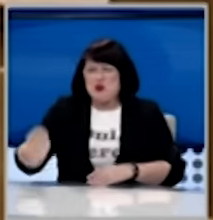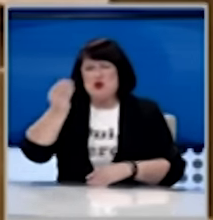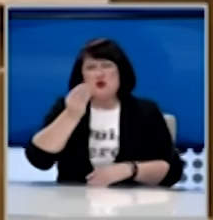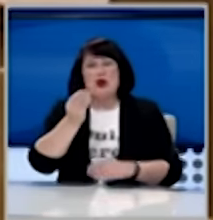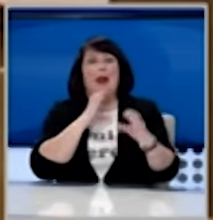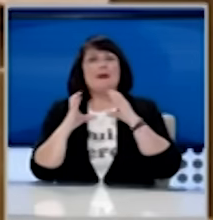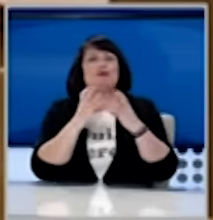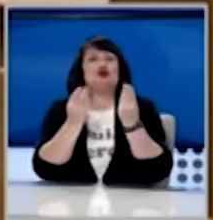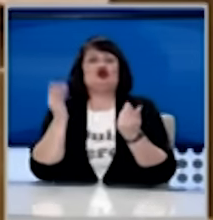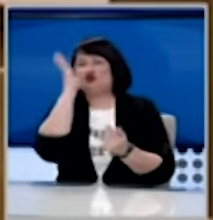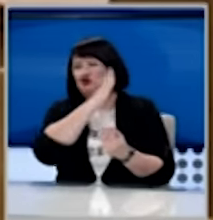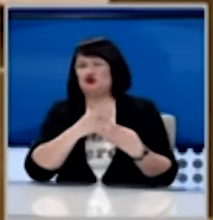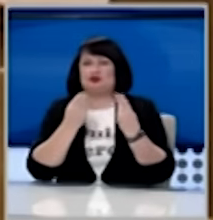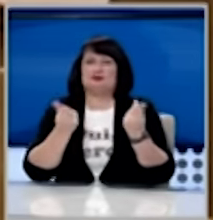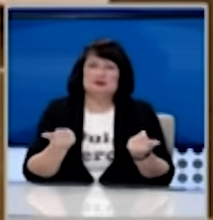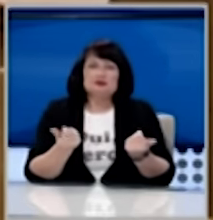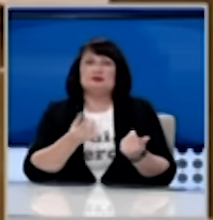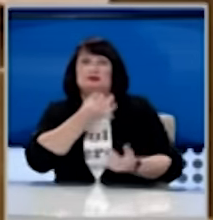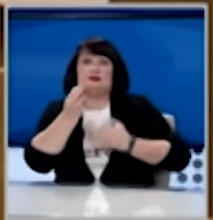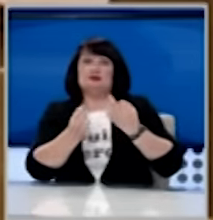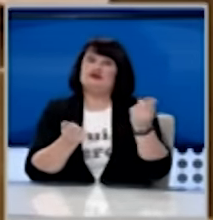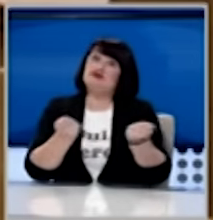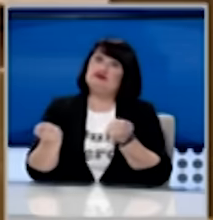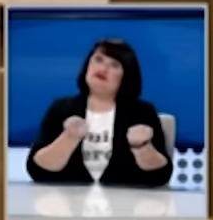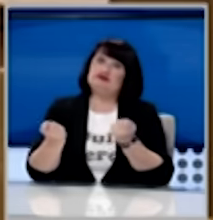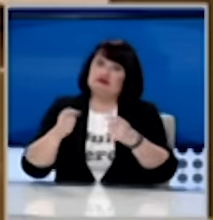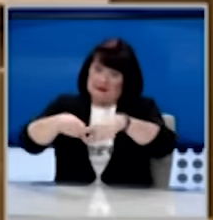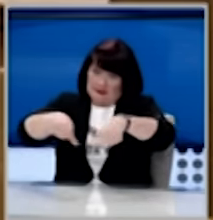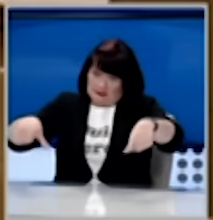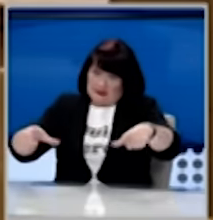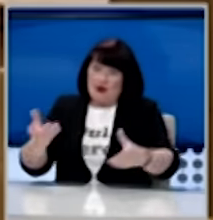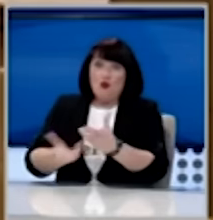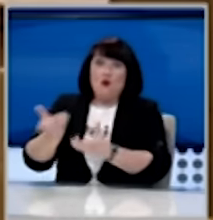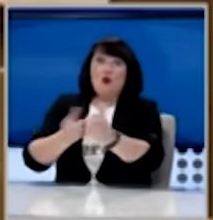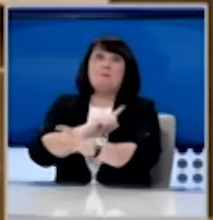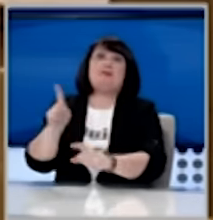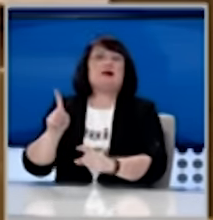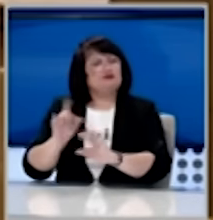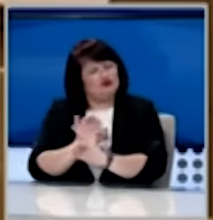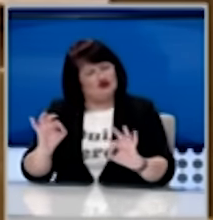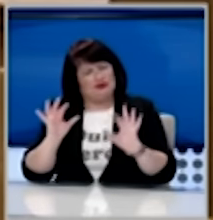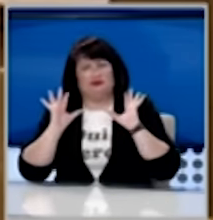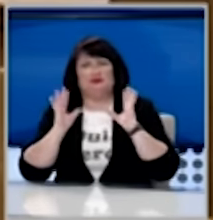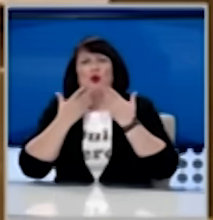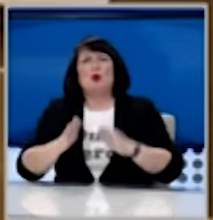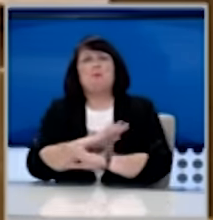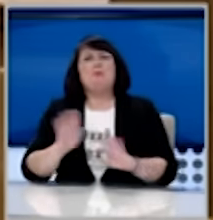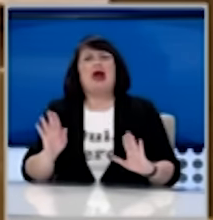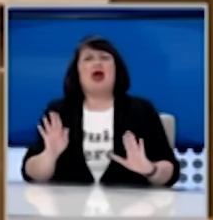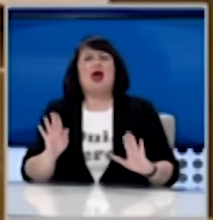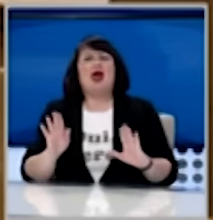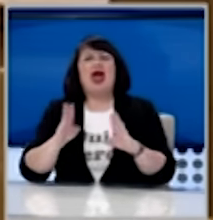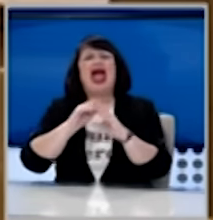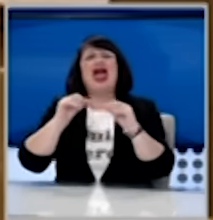προσπαθήσατε να μας πείσετε ότι είχατε οργανώσει τον αντιπυρικό σχεδιασμό ότι είχατε ολοκληρώσει τις